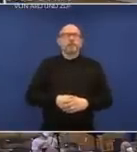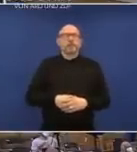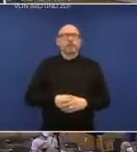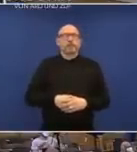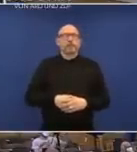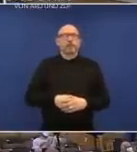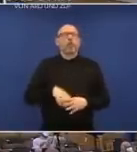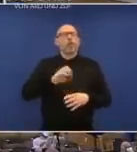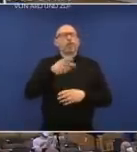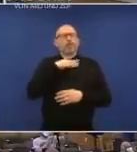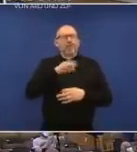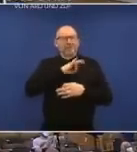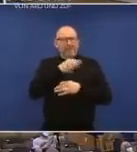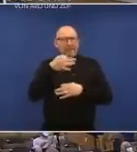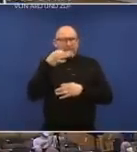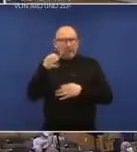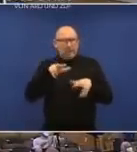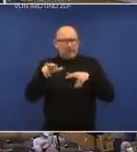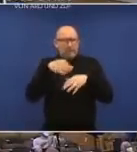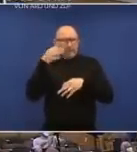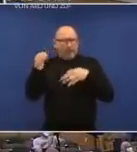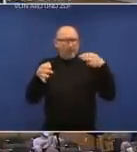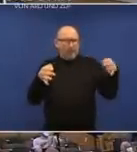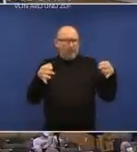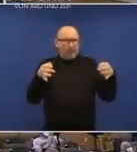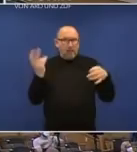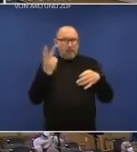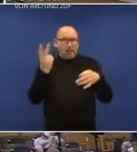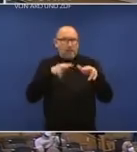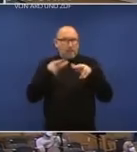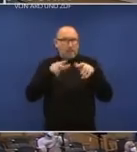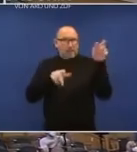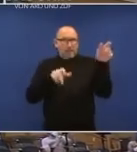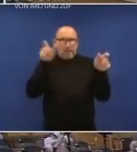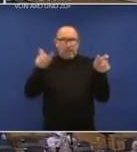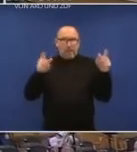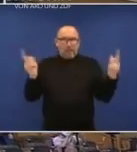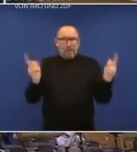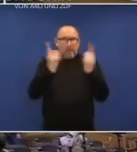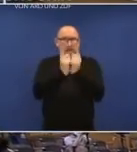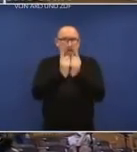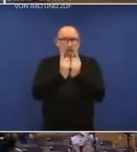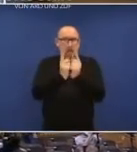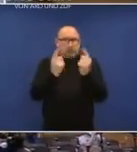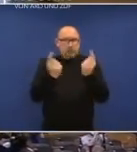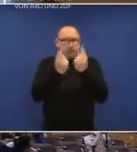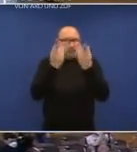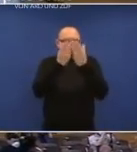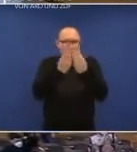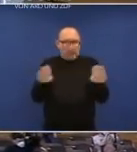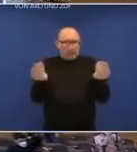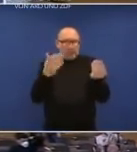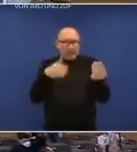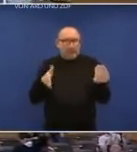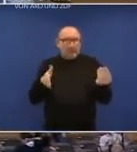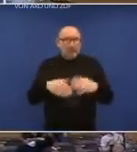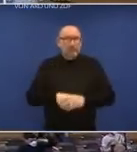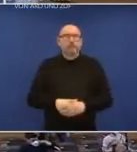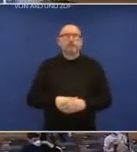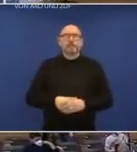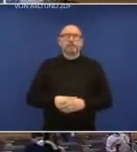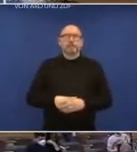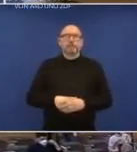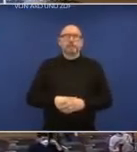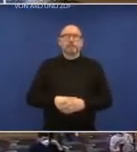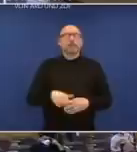beiden Ministerien. Hat es eigentlich einen direkten Kontakt jetzt zwischen den beiden Ministern gegeben, um diesen Streit auszuräumen? Die Minister stehen